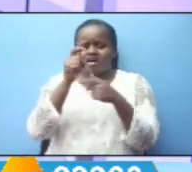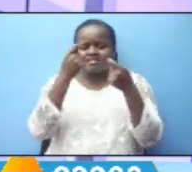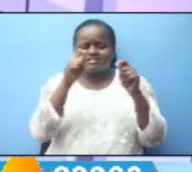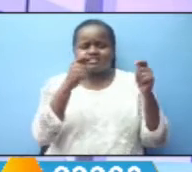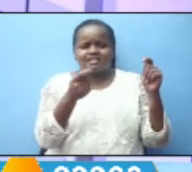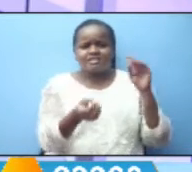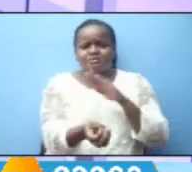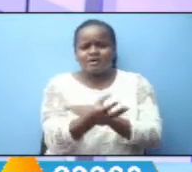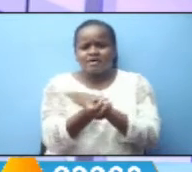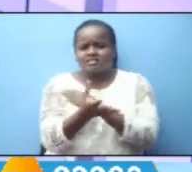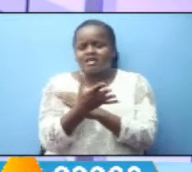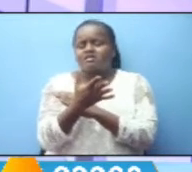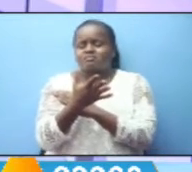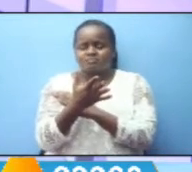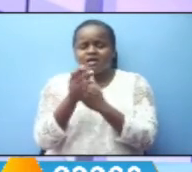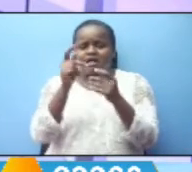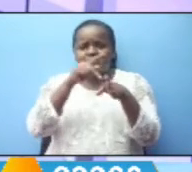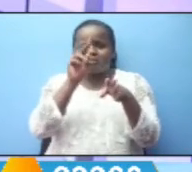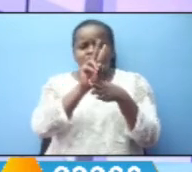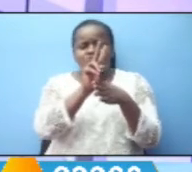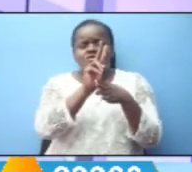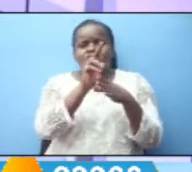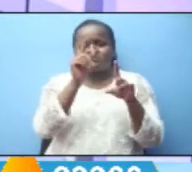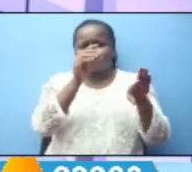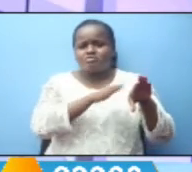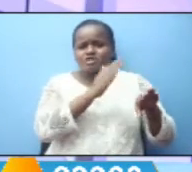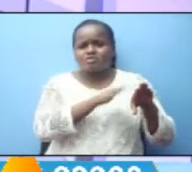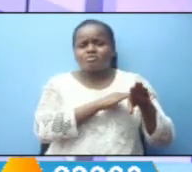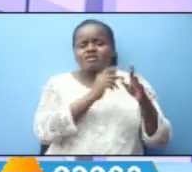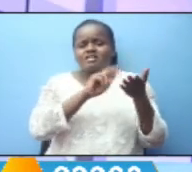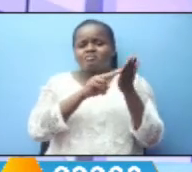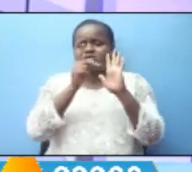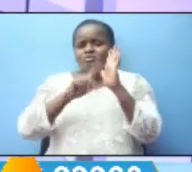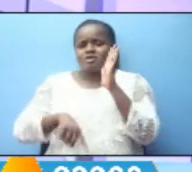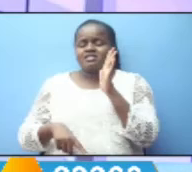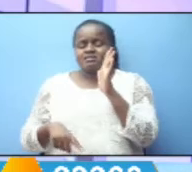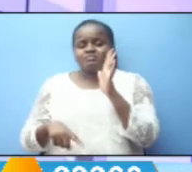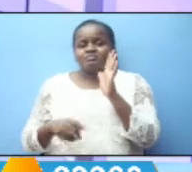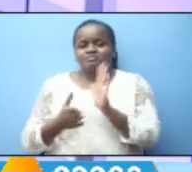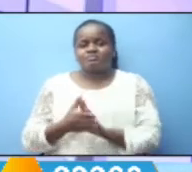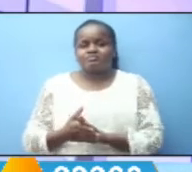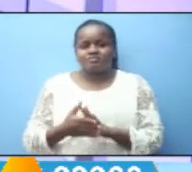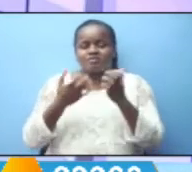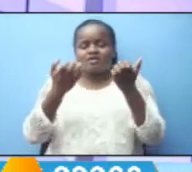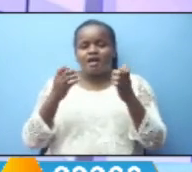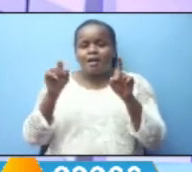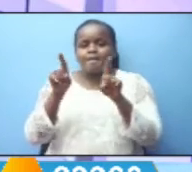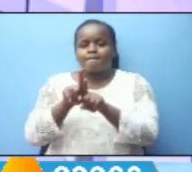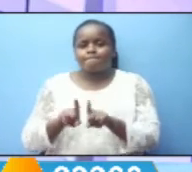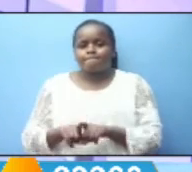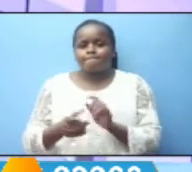Tuka kikiria ukoro tukimenya hihi Thimo ila korwe kiugate. Thimo ila tuko tukimulika mudhine wa mudhine ne Ubataire